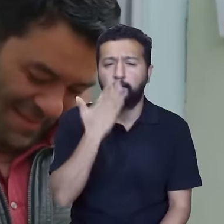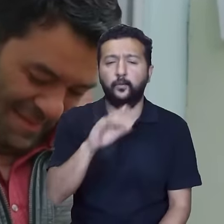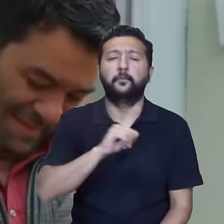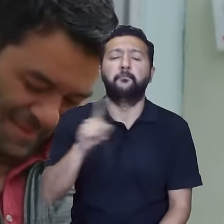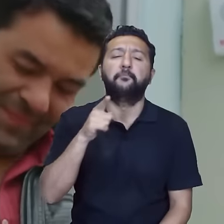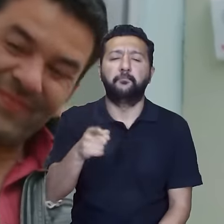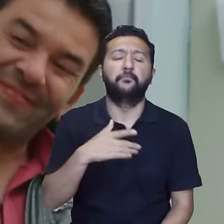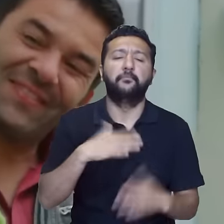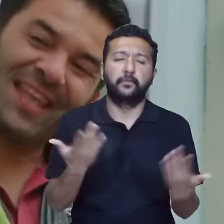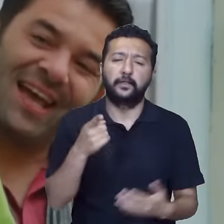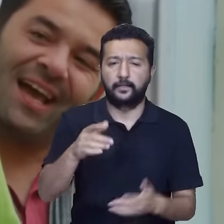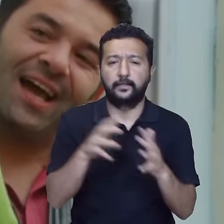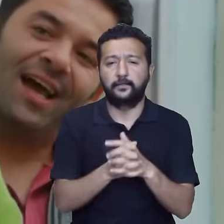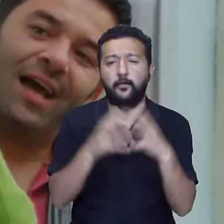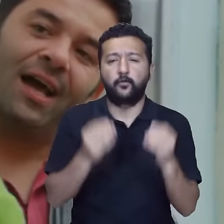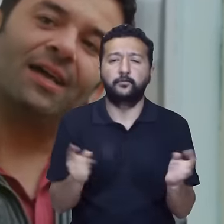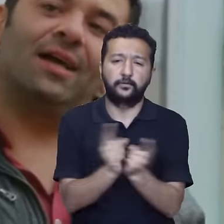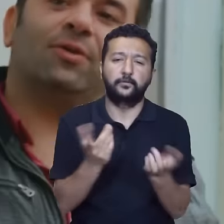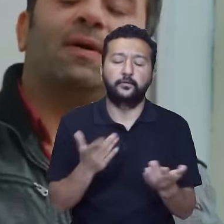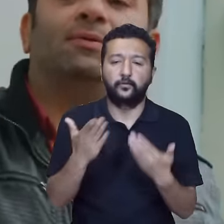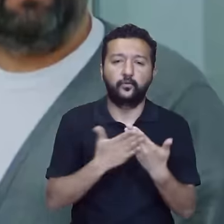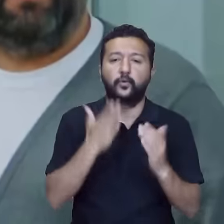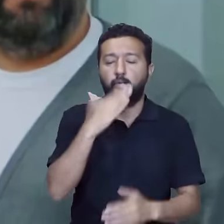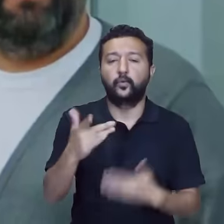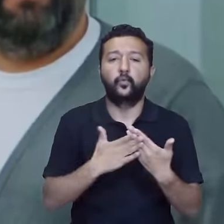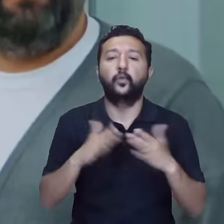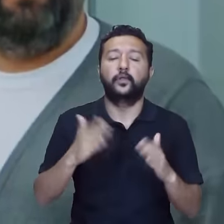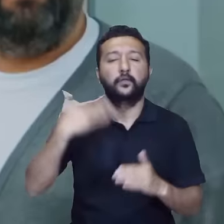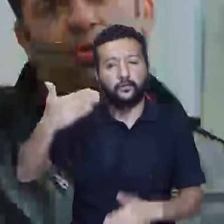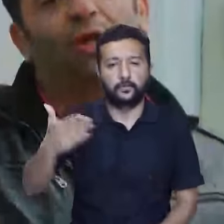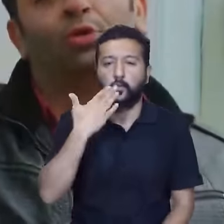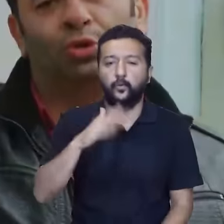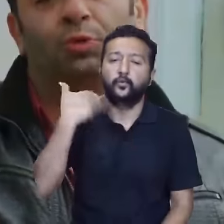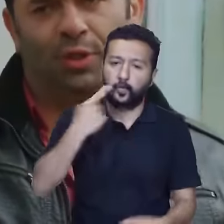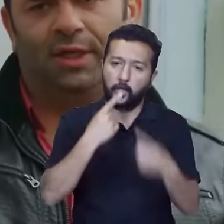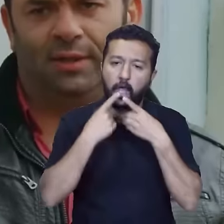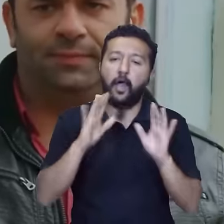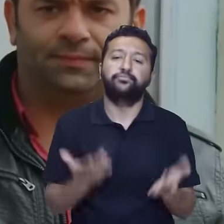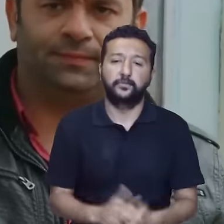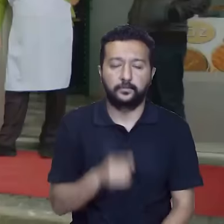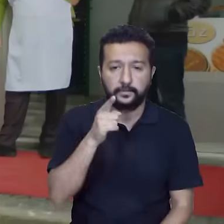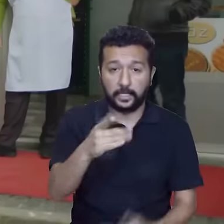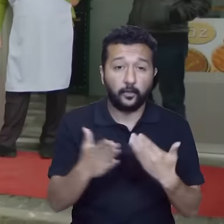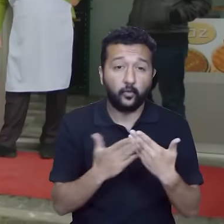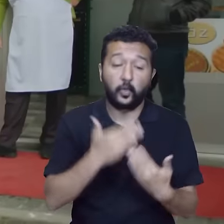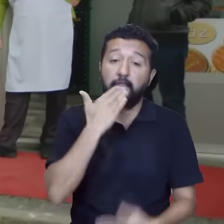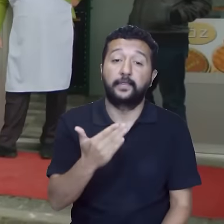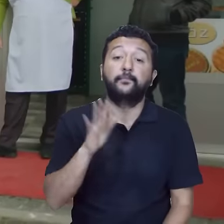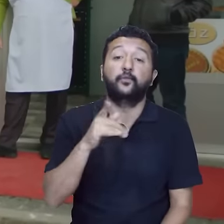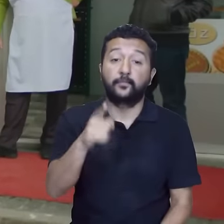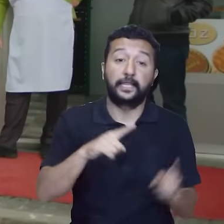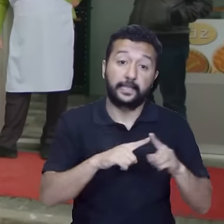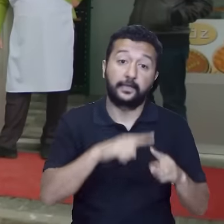be yok artık. Alt tarafı bir el ele tutuşlar, ne düğünü? Ya yok be abi, düğün değil, daha oralara gelmedik. Onlar konuşulmuyor. Oğlum senin düğünden